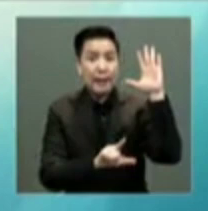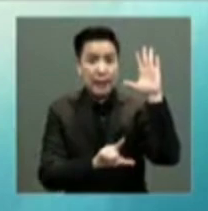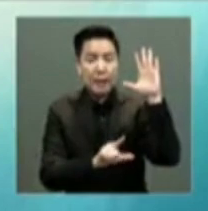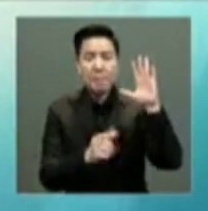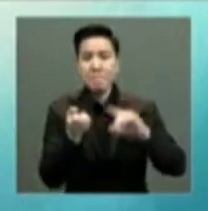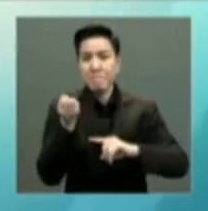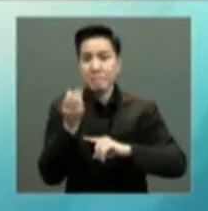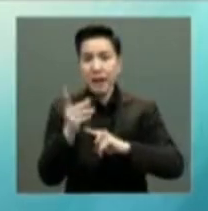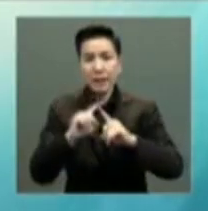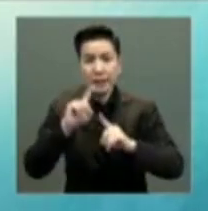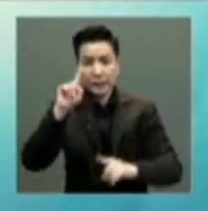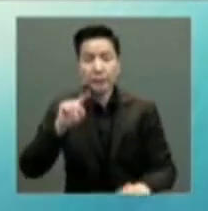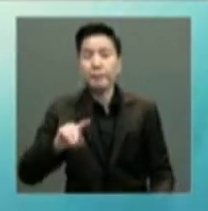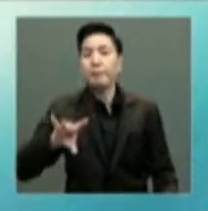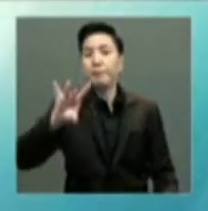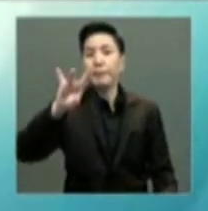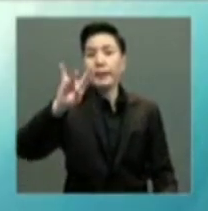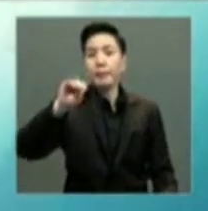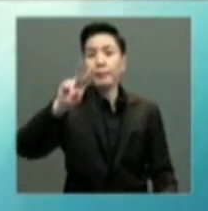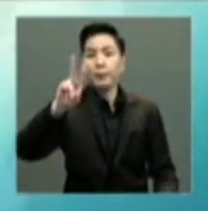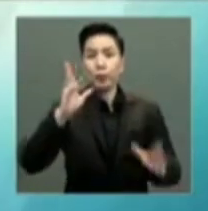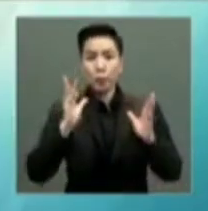มีการอยู่ใกล้ชิดกันทั้งหลายเนี่ยก็เป็นเหตุของกันเป็นโรคติดต่อเพราะฉะนั้นสิ่งที่เราเอ่อแจ้งออกมาก็เพื่อให้ท่านพี่น้องมุสลิมที่ได้ดูตรงนี้อยู่เนี่ยได้รับทราบว่าสุขภาพเป็นเรื่องที่สำคัญนะครับก็จะเราจะต้องจัดสมดุลของชีวิตนะครับแต่สมดุลของร่างกายของเรานะครับกับเรื่องของพิธีการต่างๆอย่างไรให้เหมาะสมเพื่อที่จะได้ไม่ต้องติดโรคนะครับแล้วก็ปลอดเชื้อกันได้ดียะลาจะเห็นนะครับอันนี้เยอะที่สุดเลย82